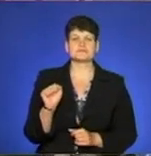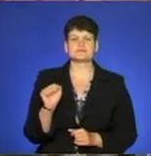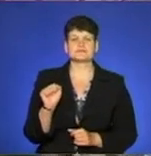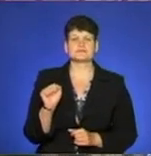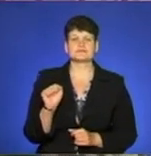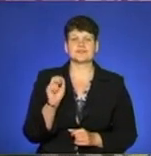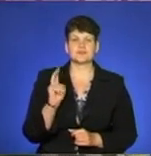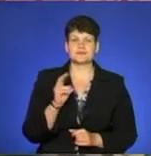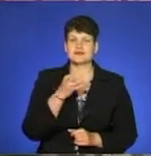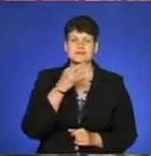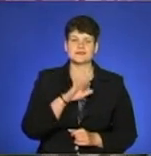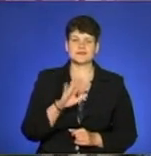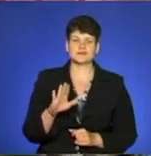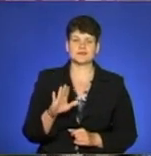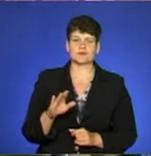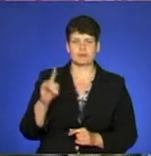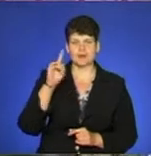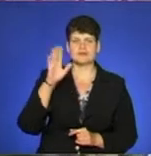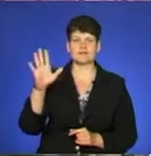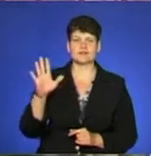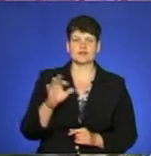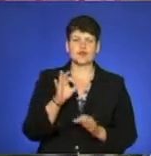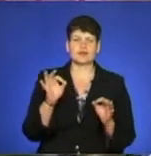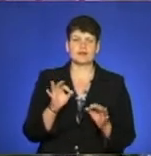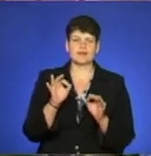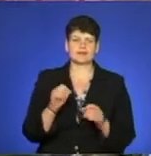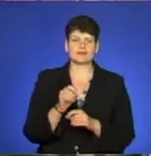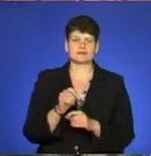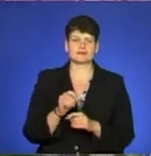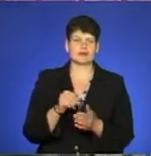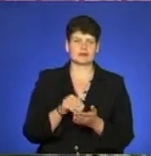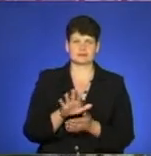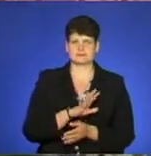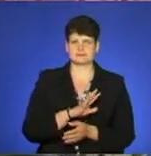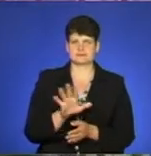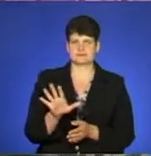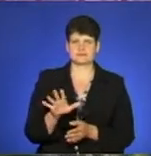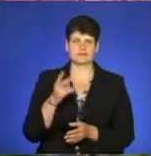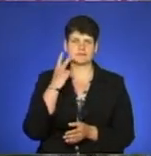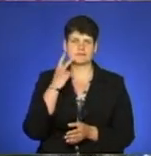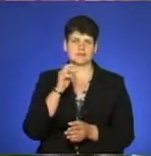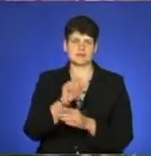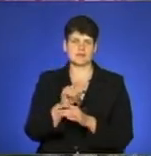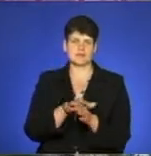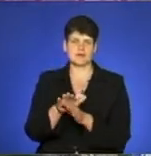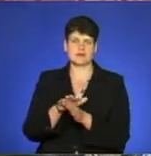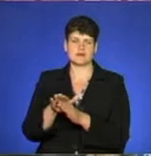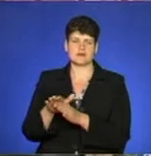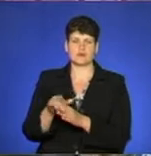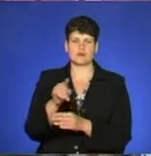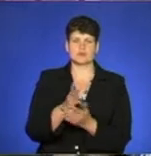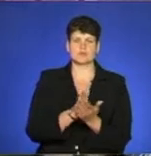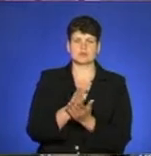от, я не скажу, що він так прославився, але він ніколи не відказував. Він поставлені задачі виконував, тому що його